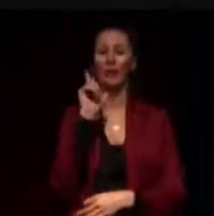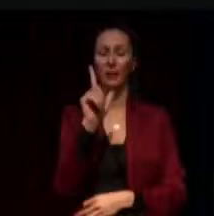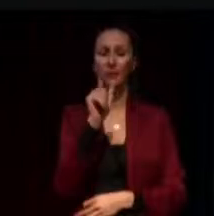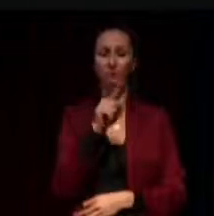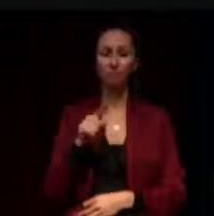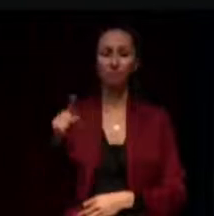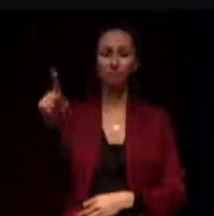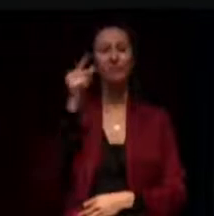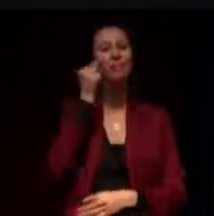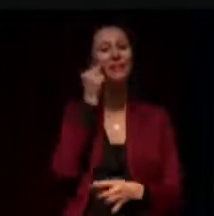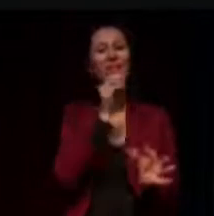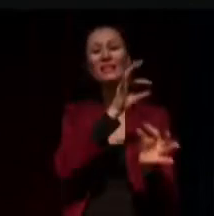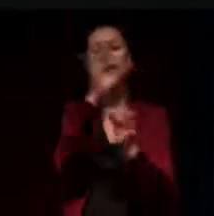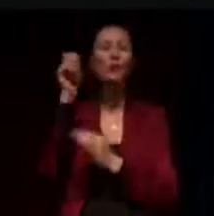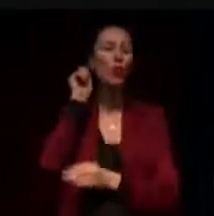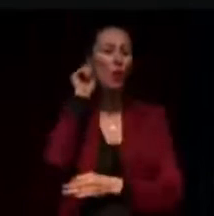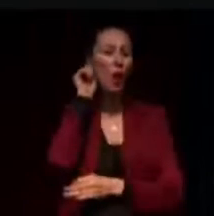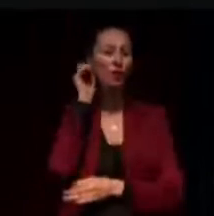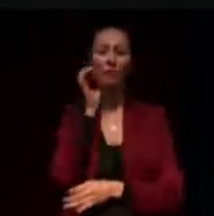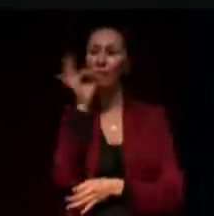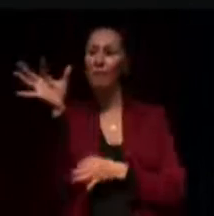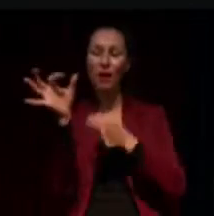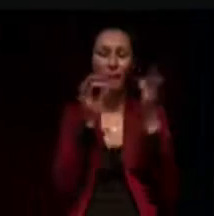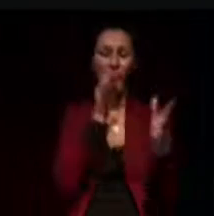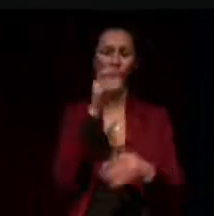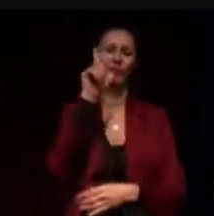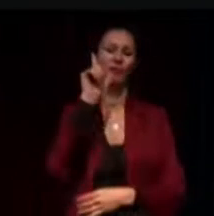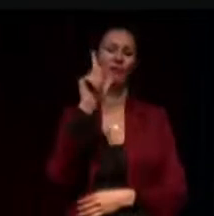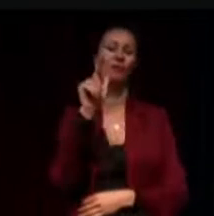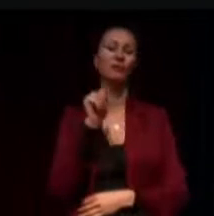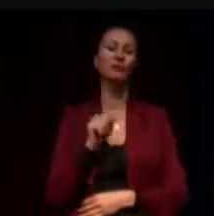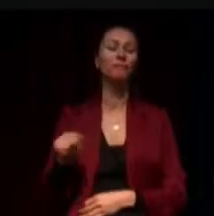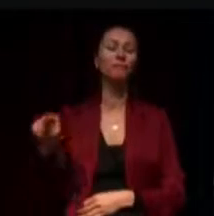yapılması için de insanlarımızı uyarmamız da gerekiyor.